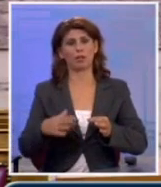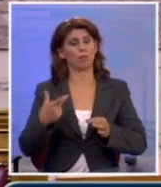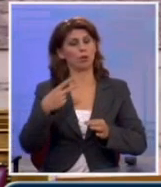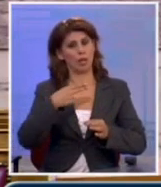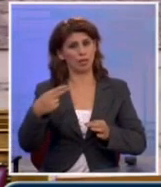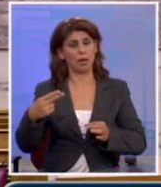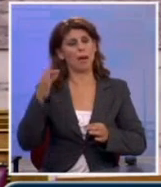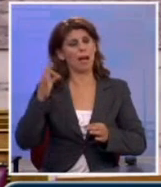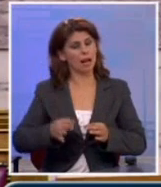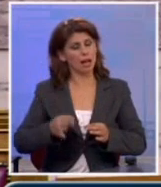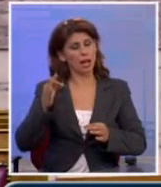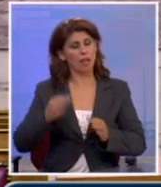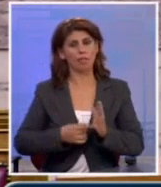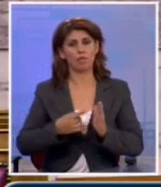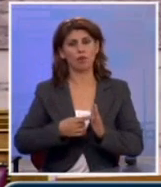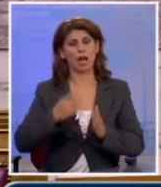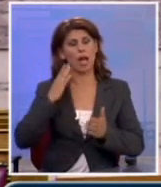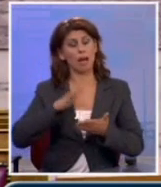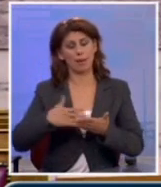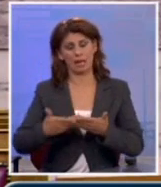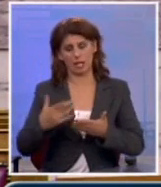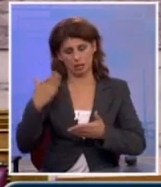ζήτημα κάθε φορά ερμηνείας.